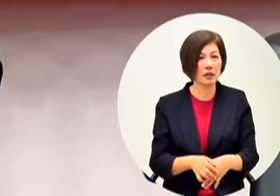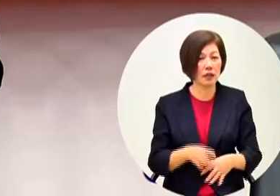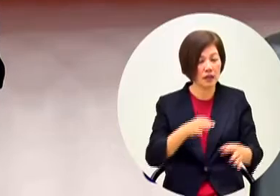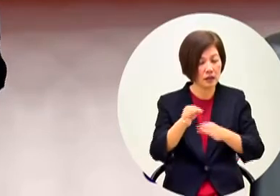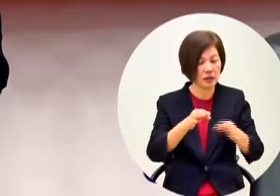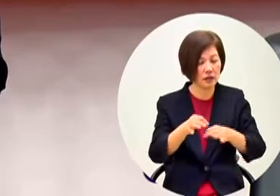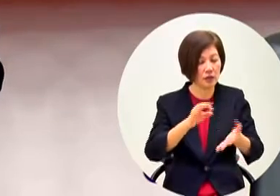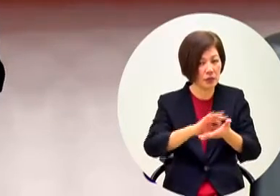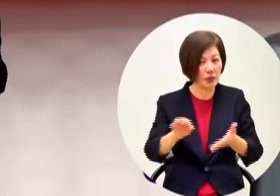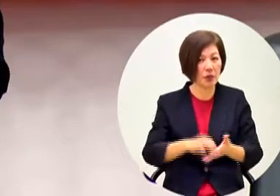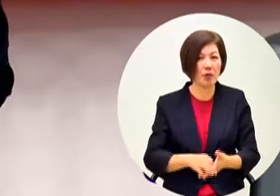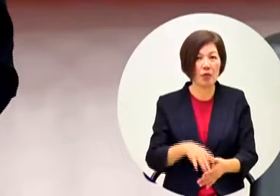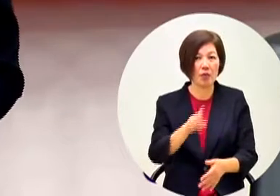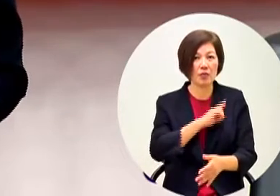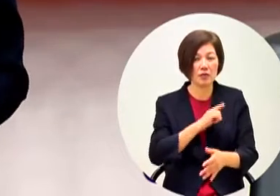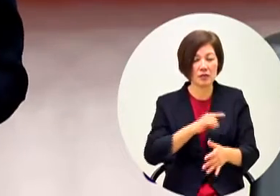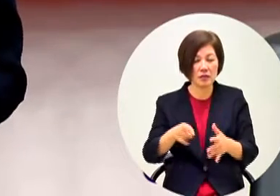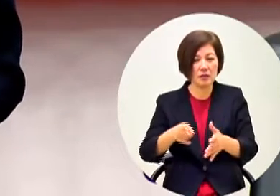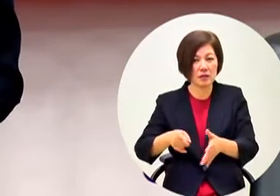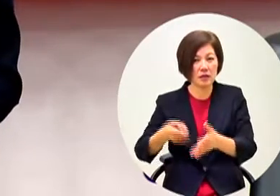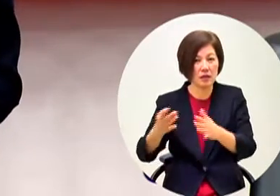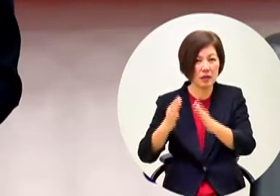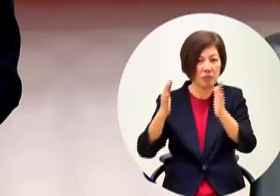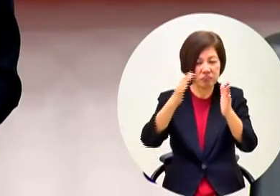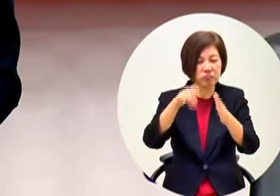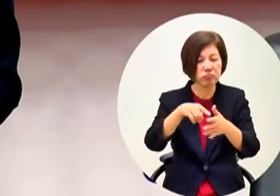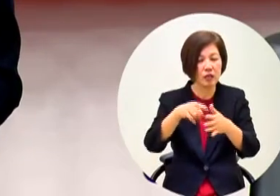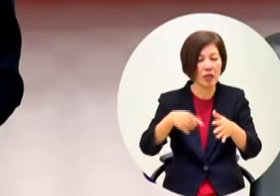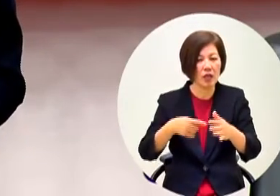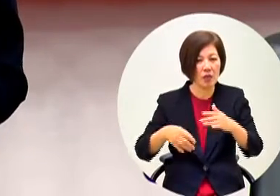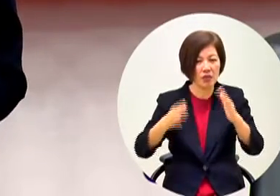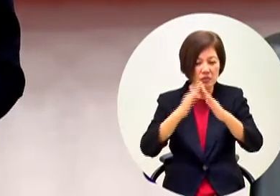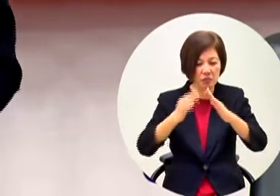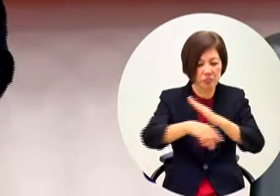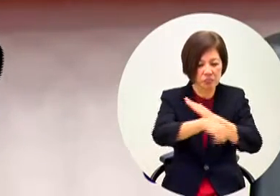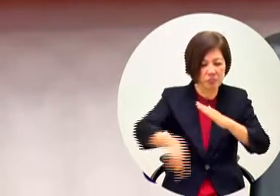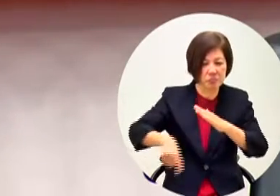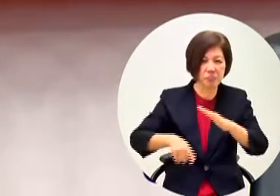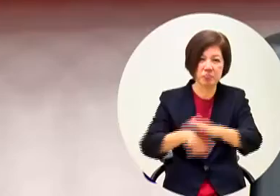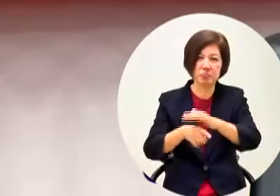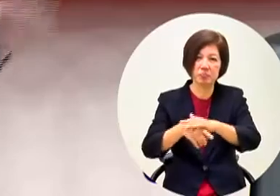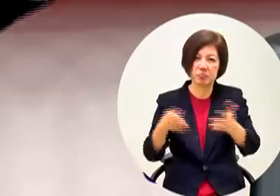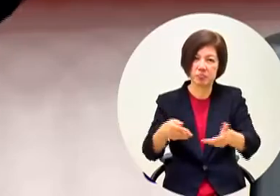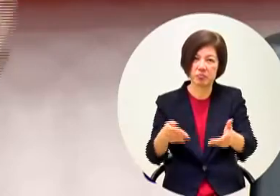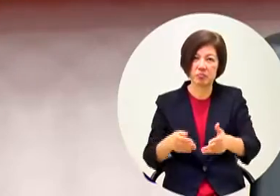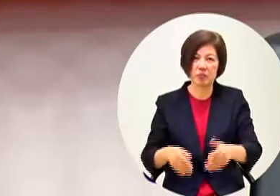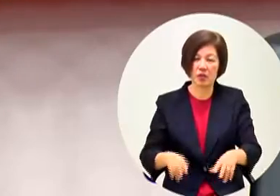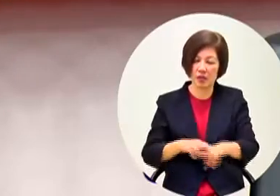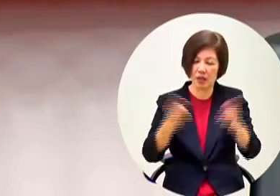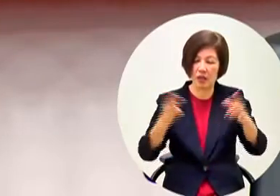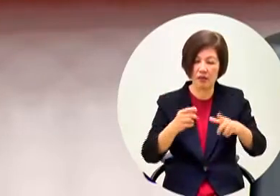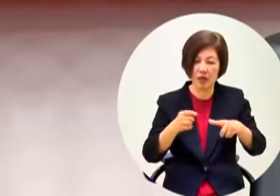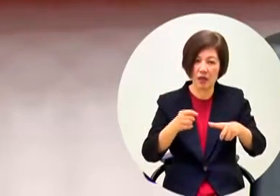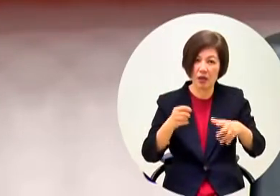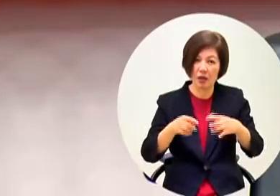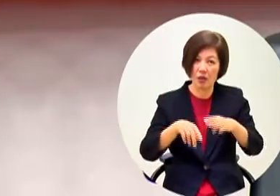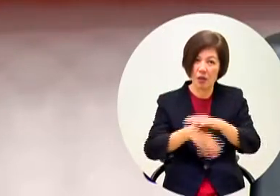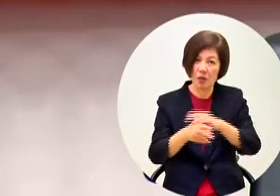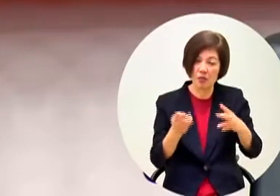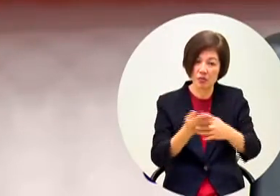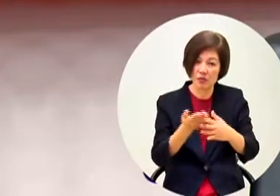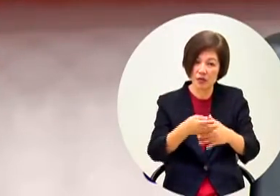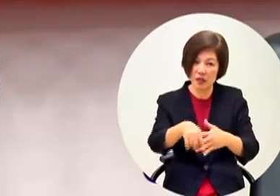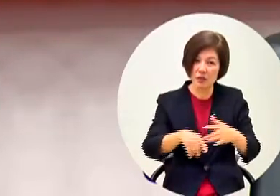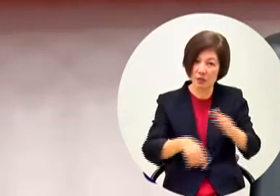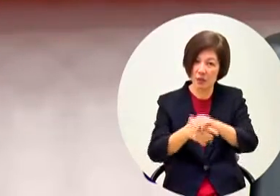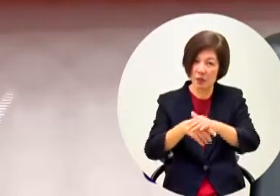垂直增建的达两成以上，或者占用骑楼法定空地等等，或开放空间，这是现在要拆除的优先的这个要点